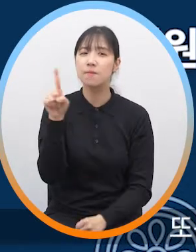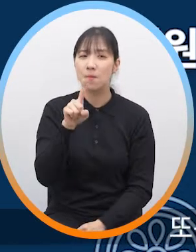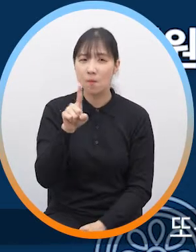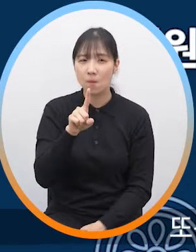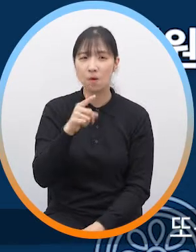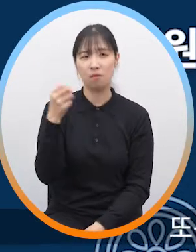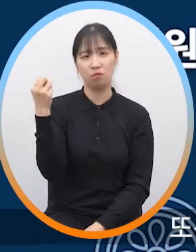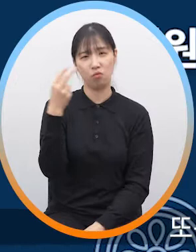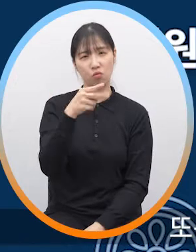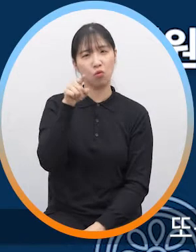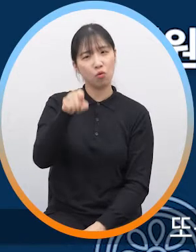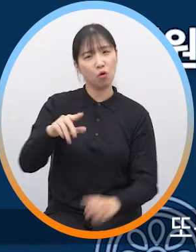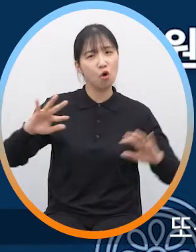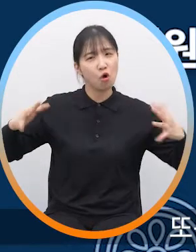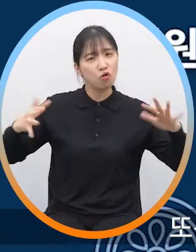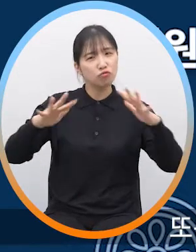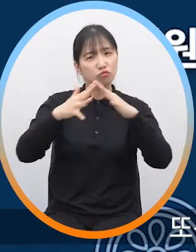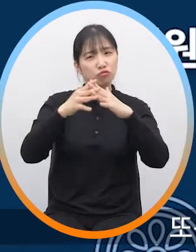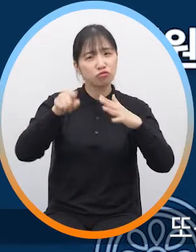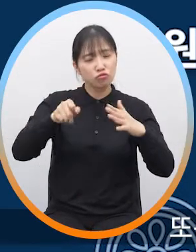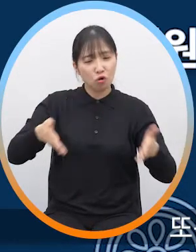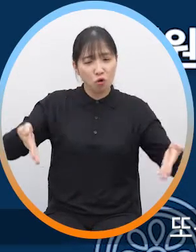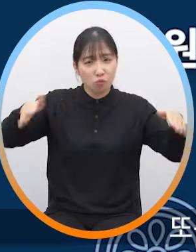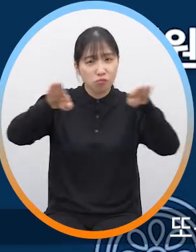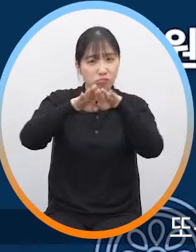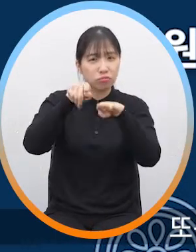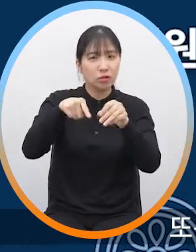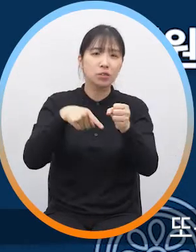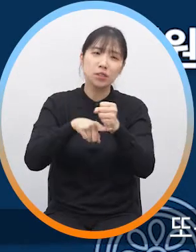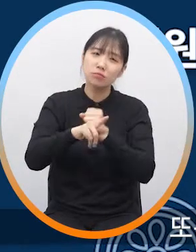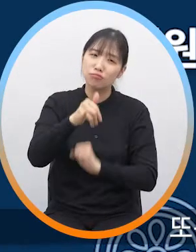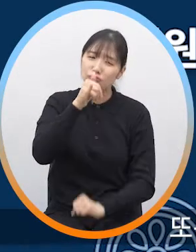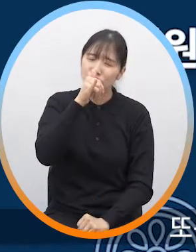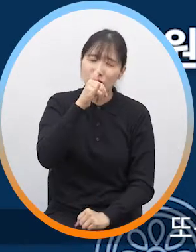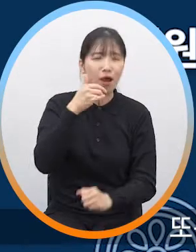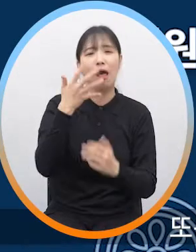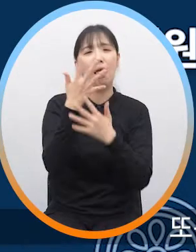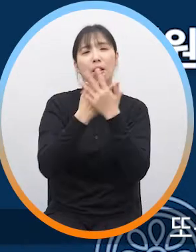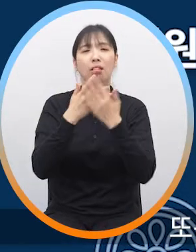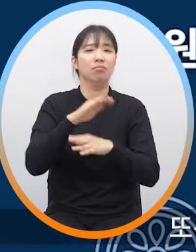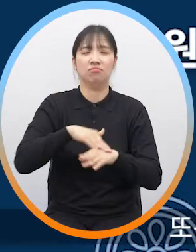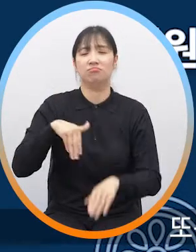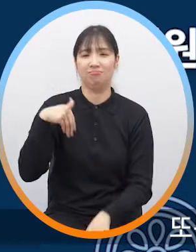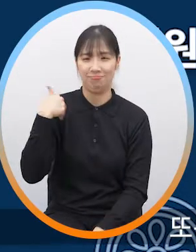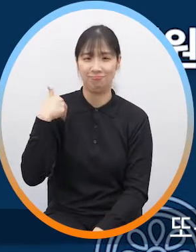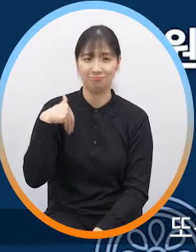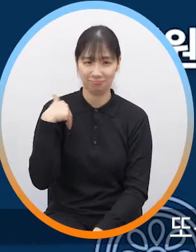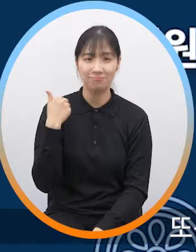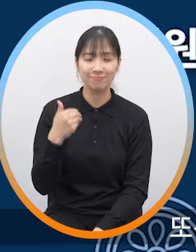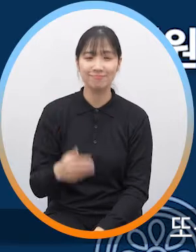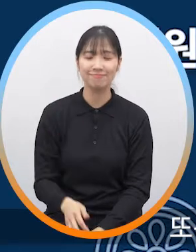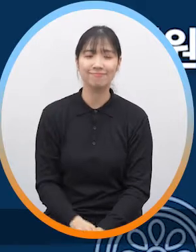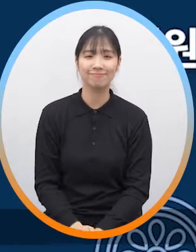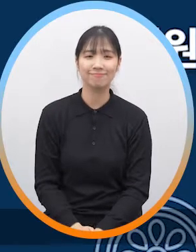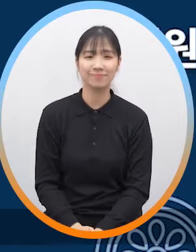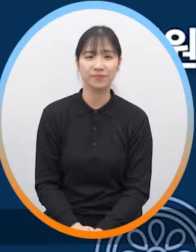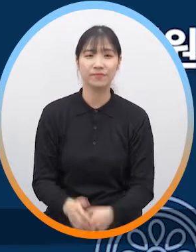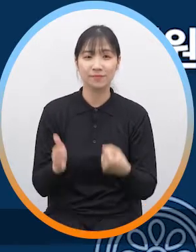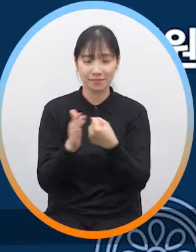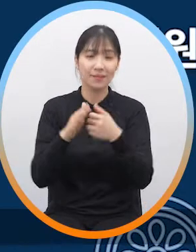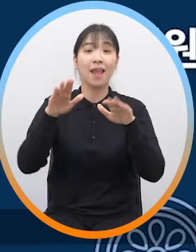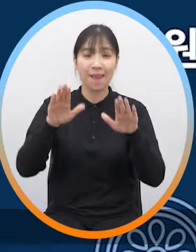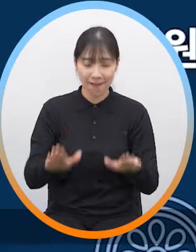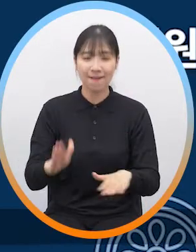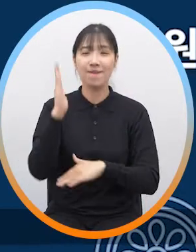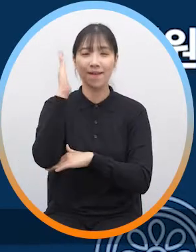의미나 또는 서원과 향교의 건축물에 어떤 의미가 있는지 잘 모르는 경우가 있습니다. 그래서